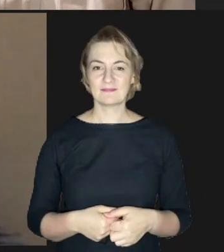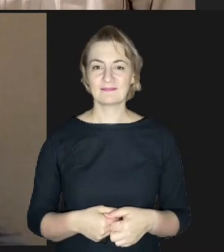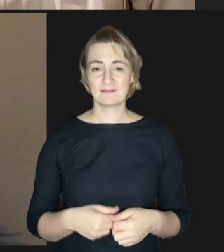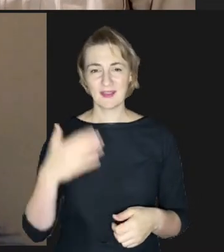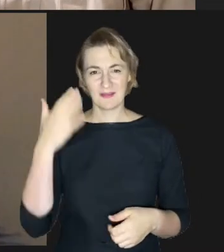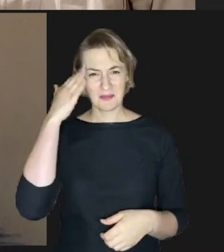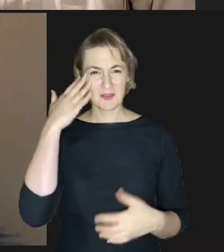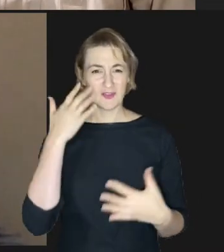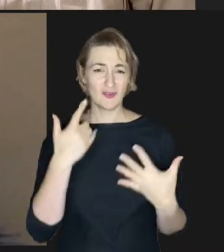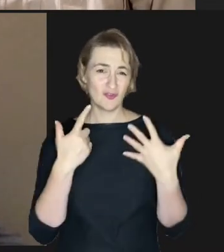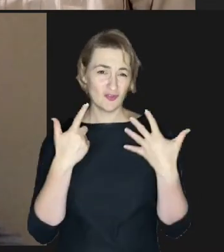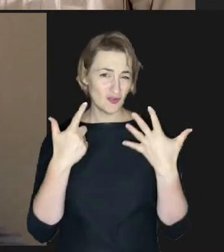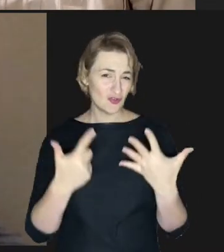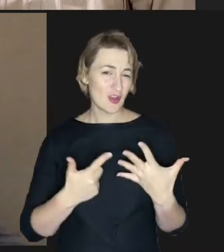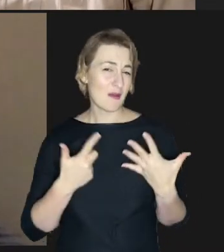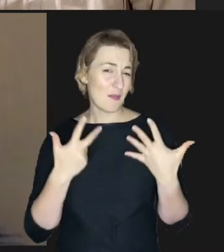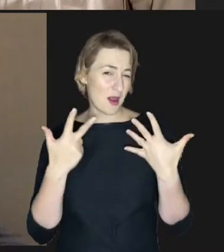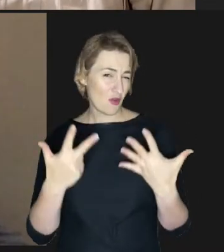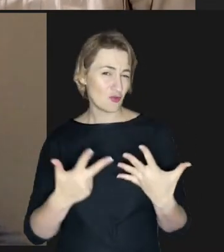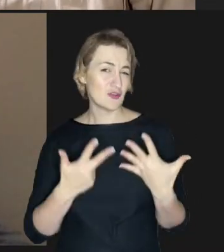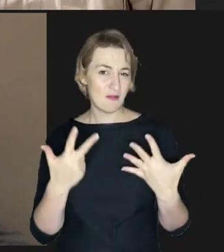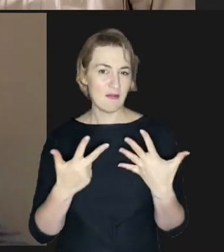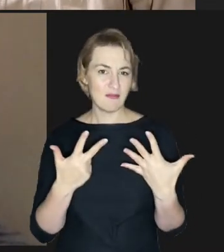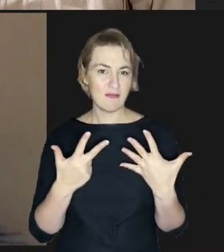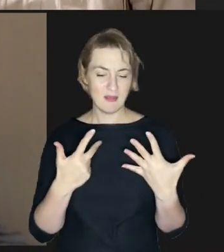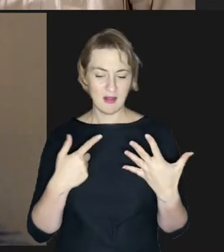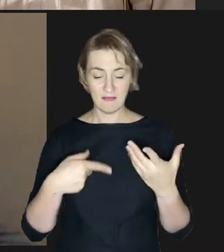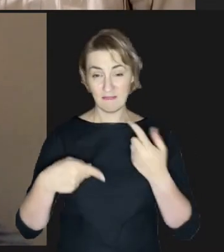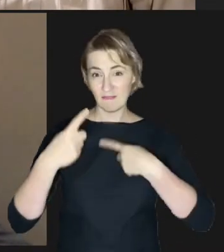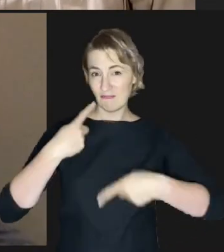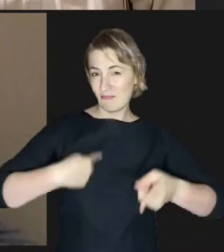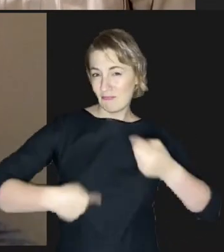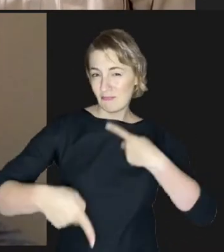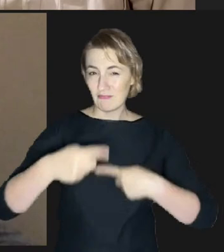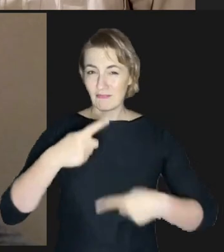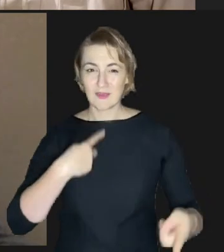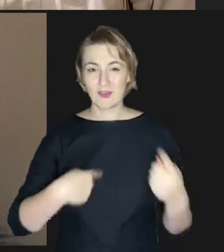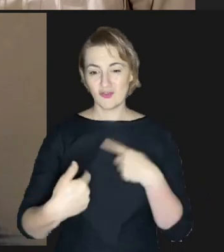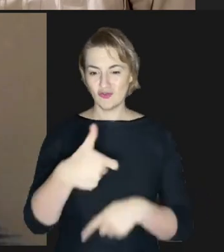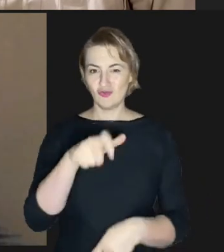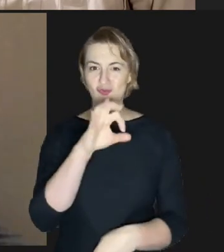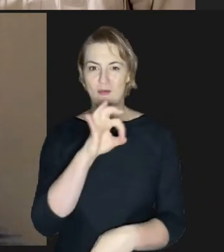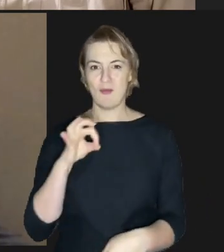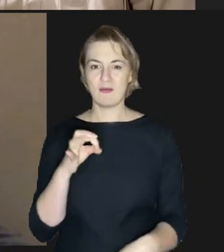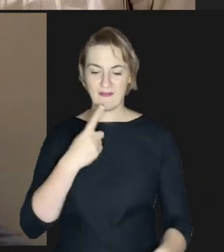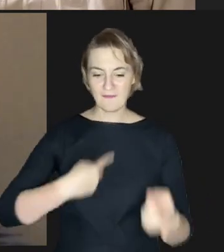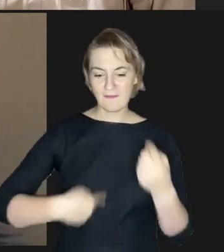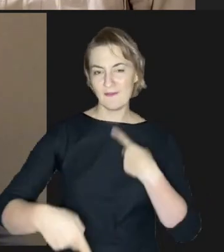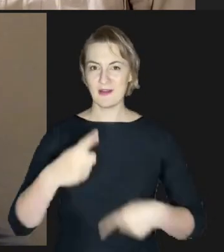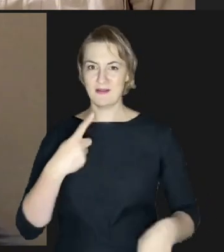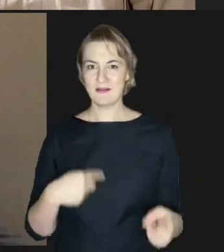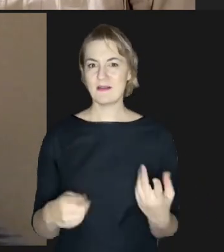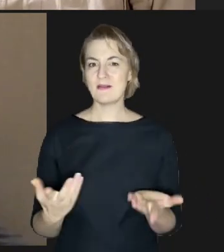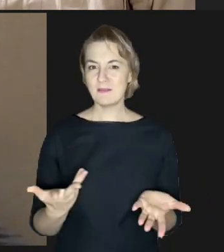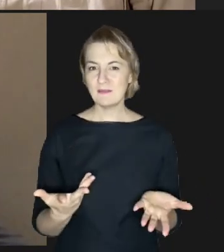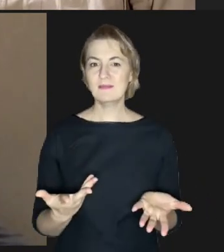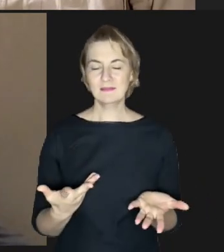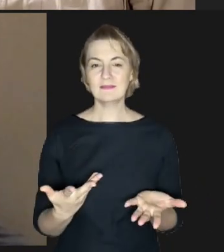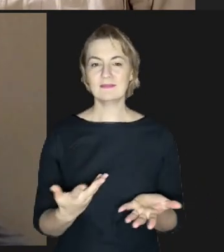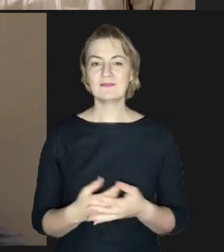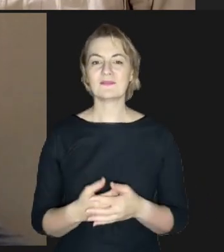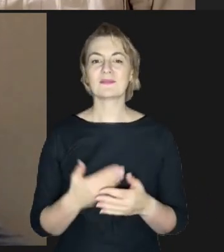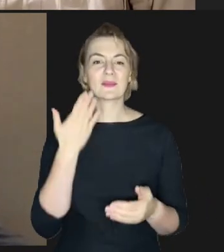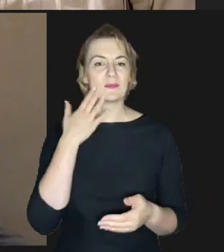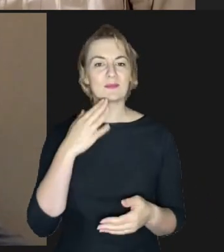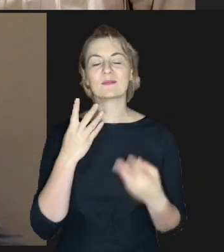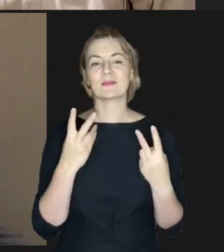lat wymienia się niemal 100% naszej materii. My i przyroda to jest całość. To wydaje mi się kluczowe, świetnie, że